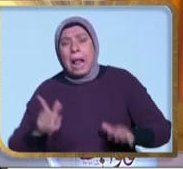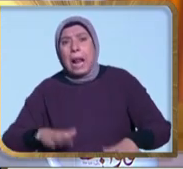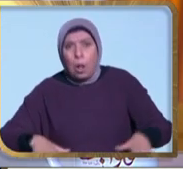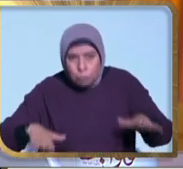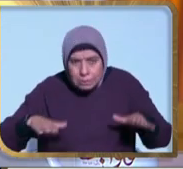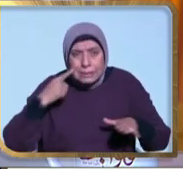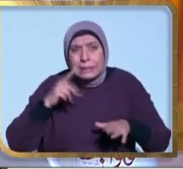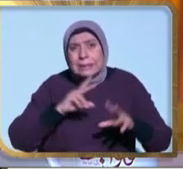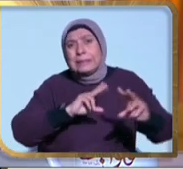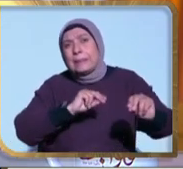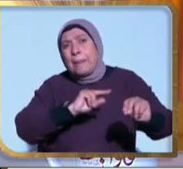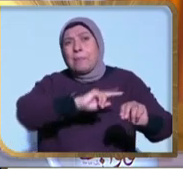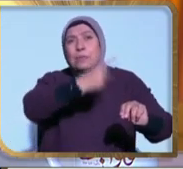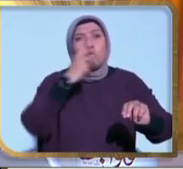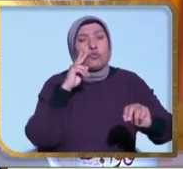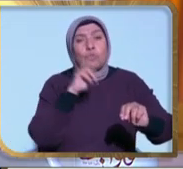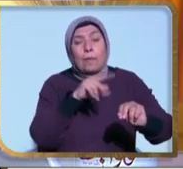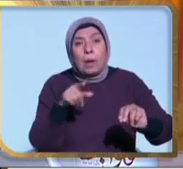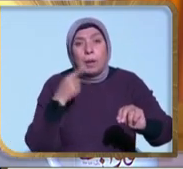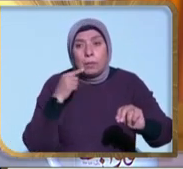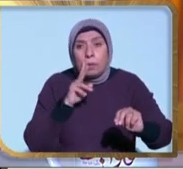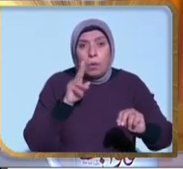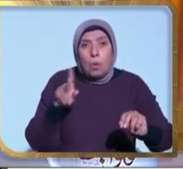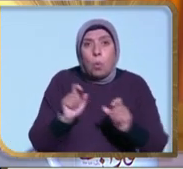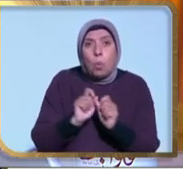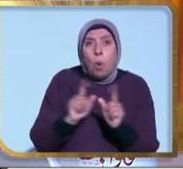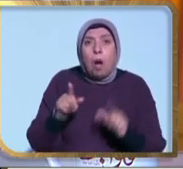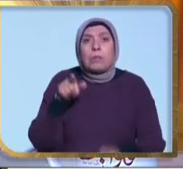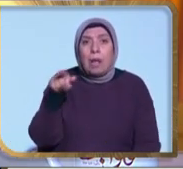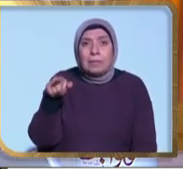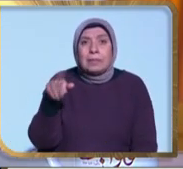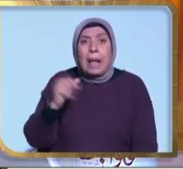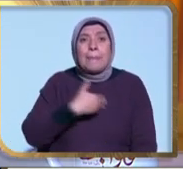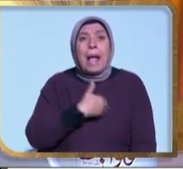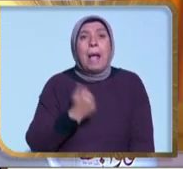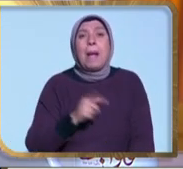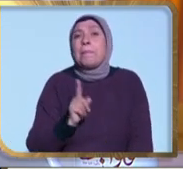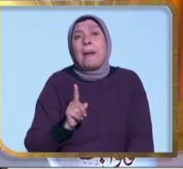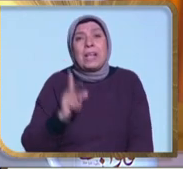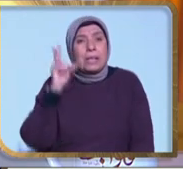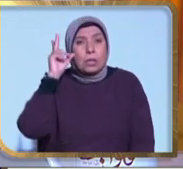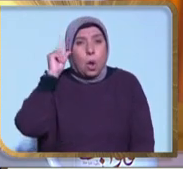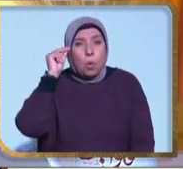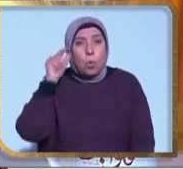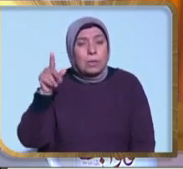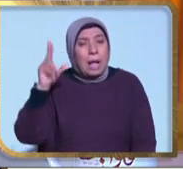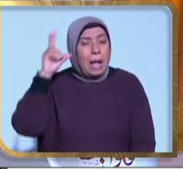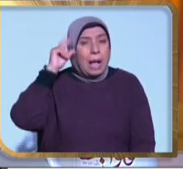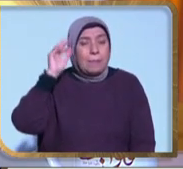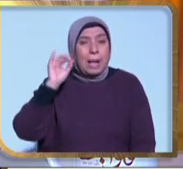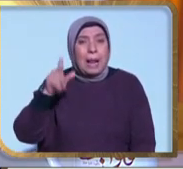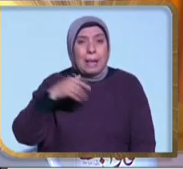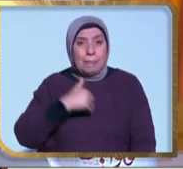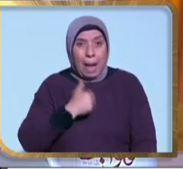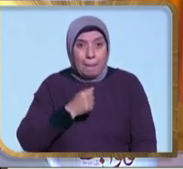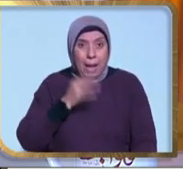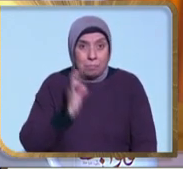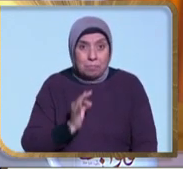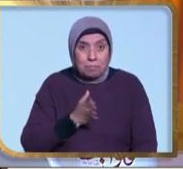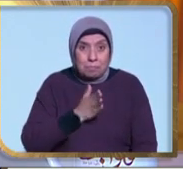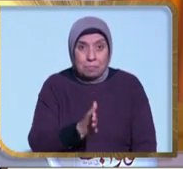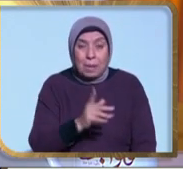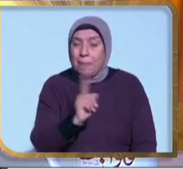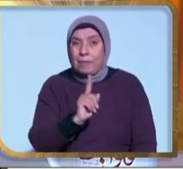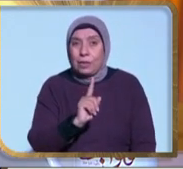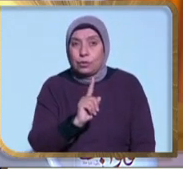يوصي لانه خايف خايف على ان هؤلاء يرتد عن الحق وكلف